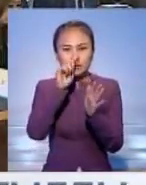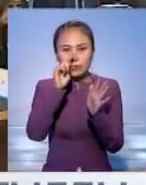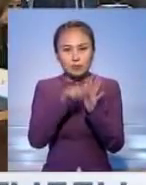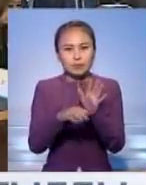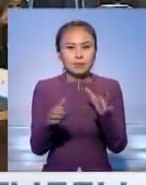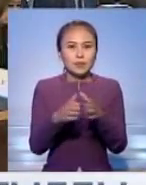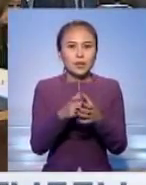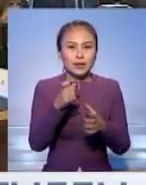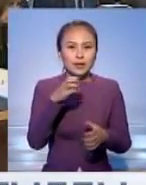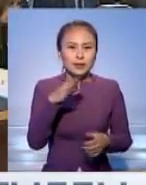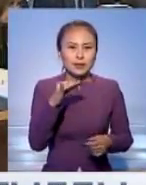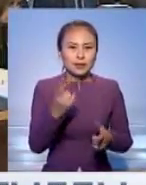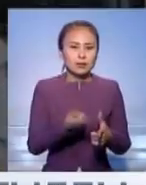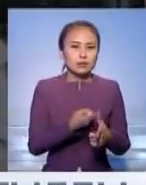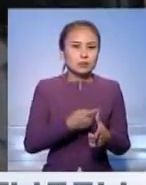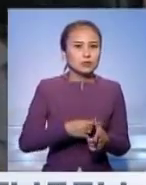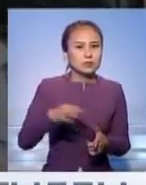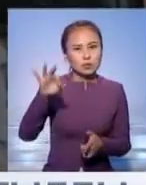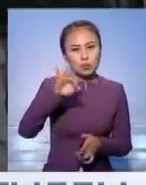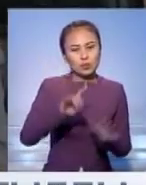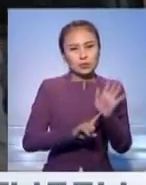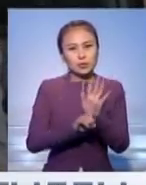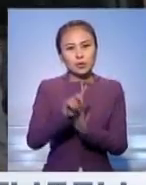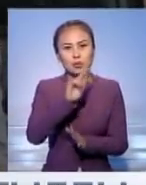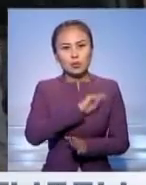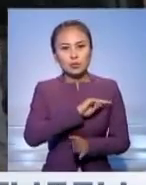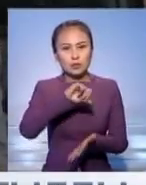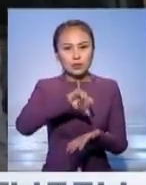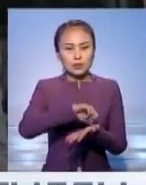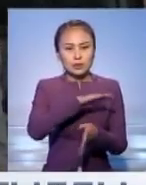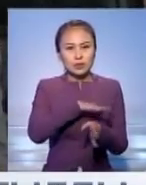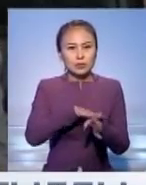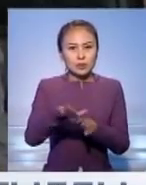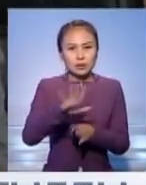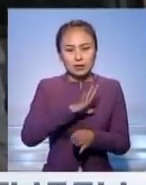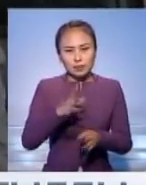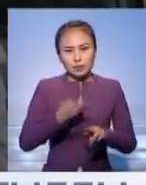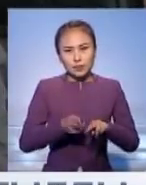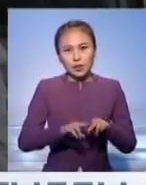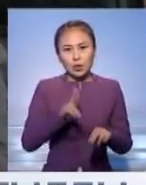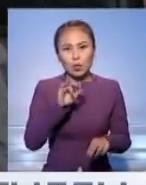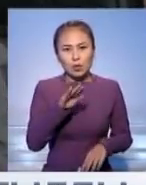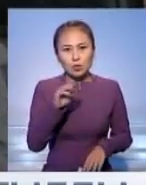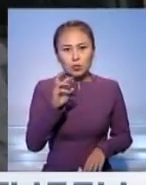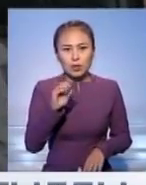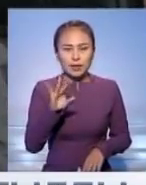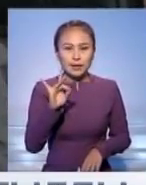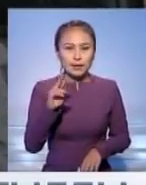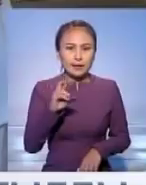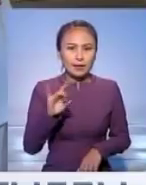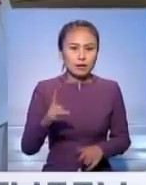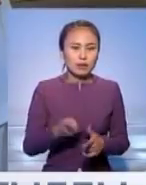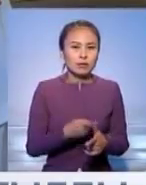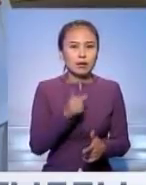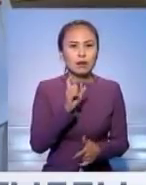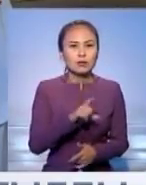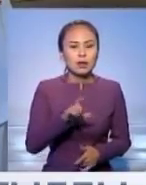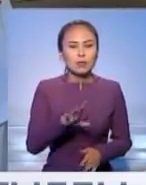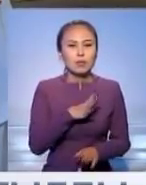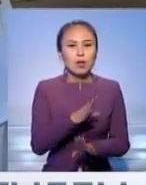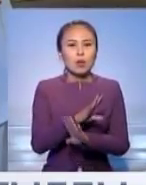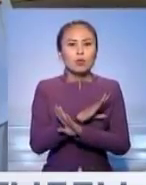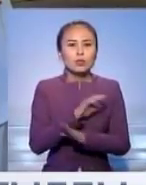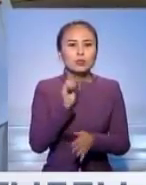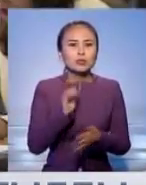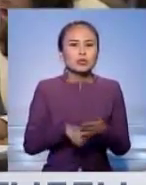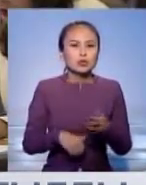іс-қимыл департаментінің этика жөніндегі кеңесі де оның қызметіне толықтай сәйкес еместігін мәлімдеген. Ал Қуат Тұмабаев риддерде адам өліміне